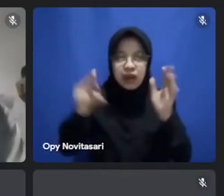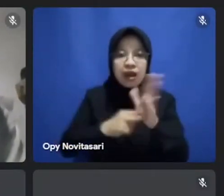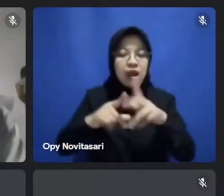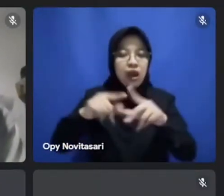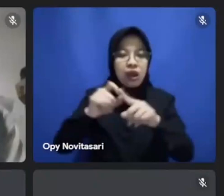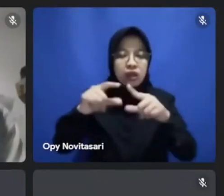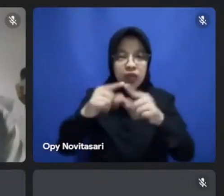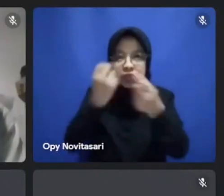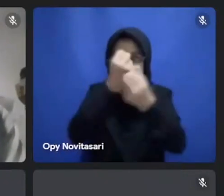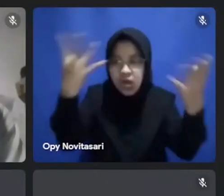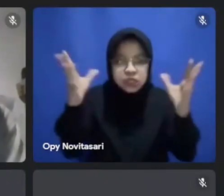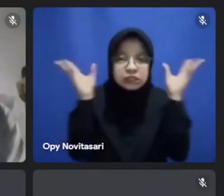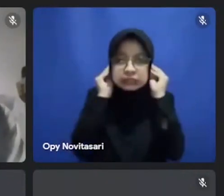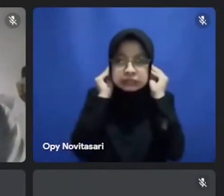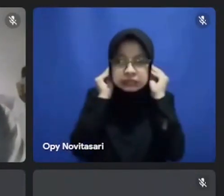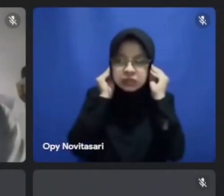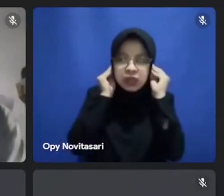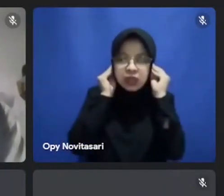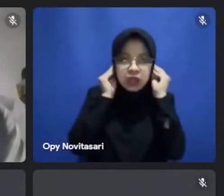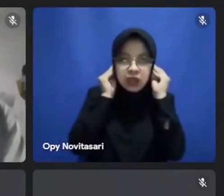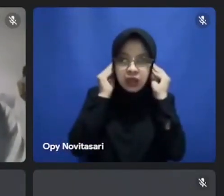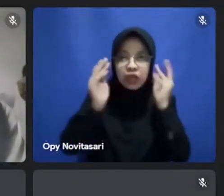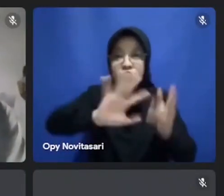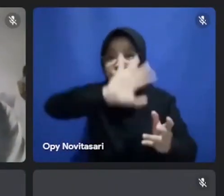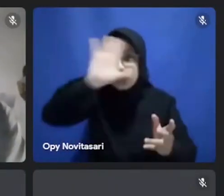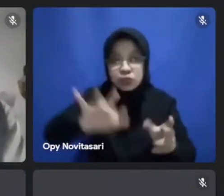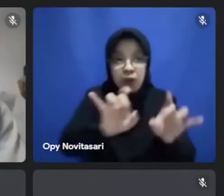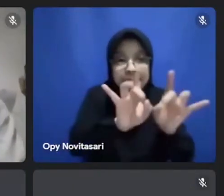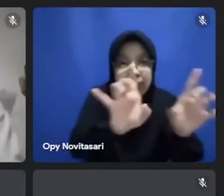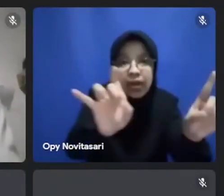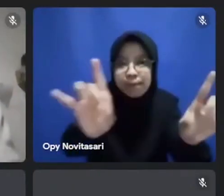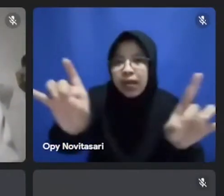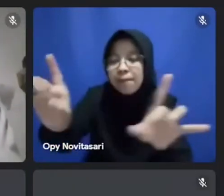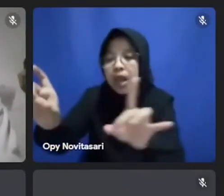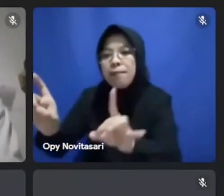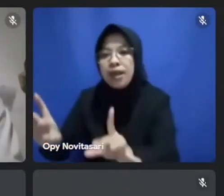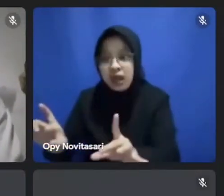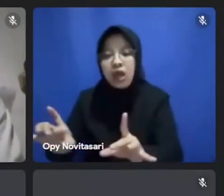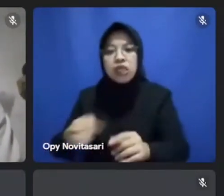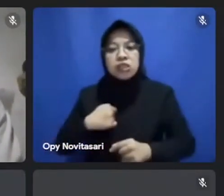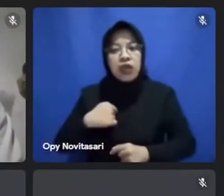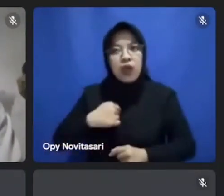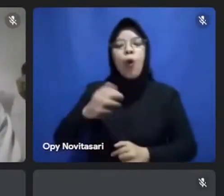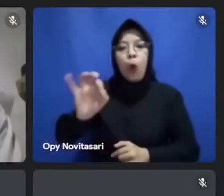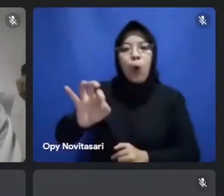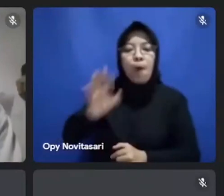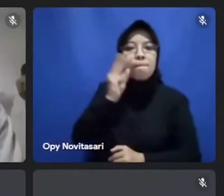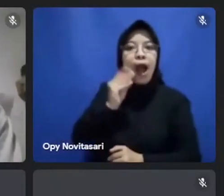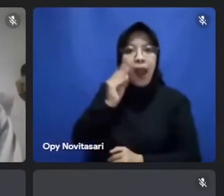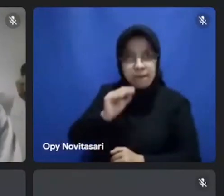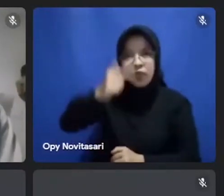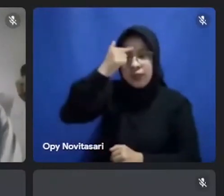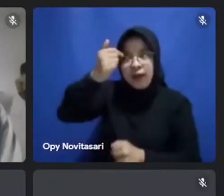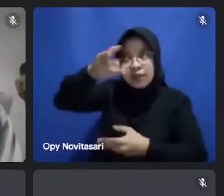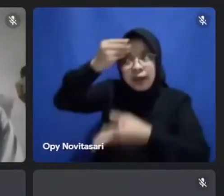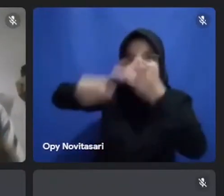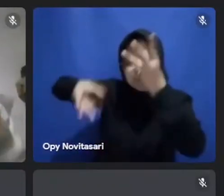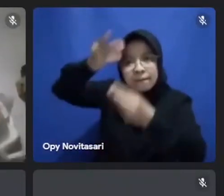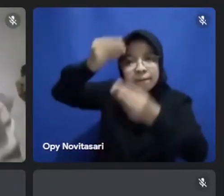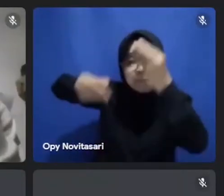jelas itu dari kesemua perbedaan itu saya sebagai kekoposer belajar dari